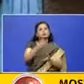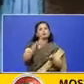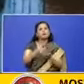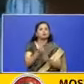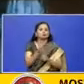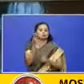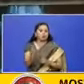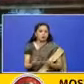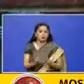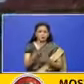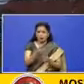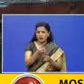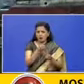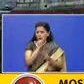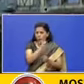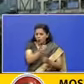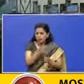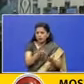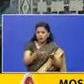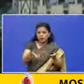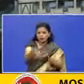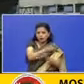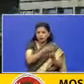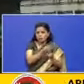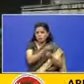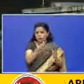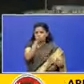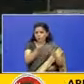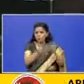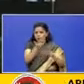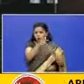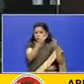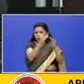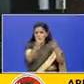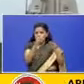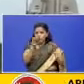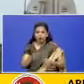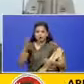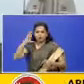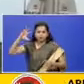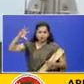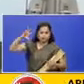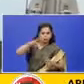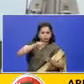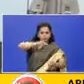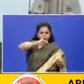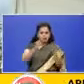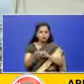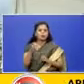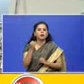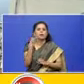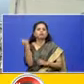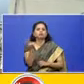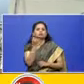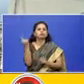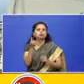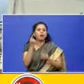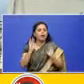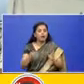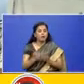सूर्यग्राम के ज्यादातर घर सोलर पावर से बिजली पैदा करने लगे हैं। अब वहां के कई घरों